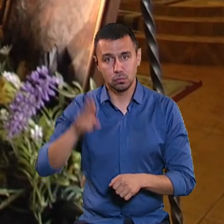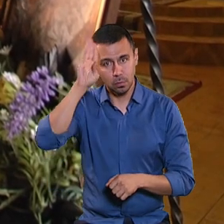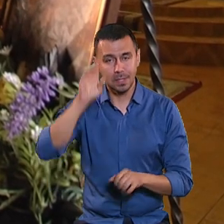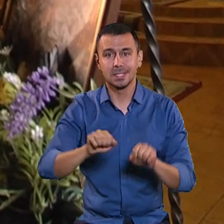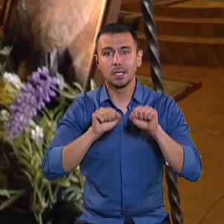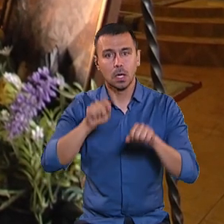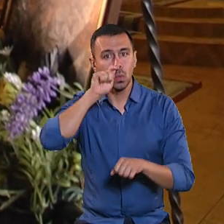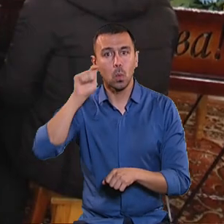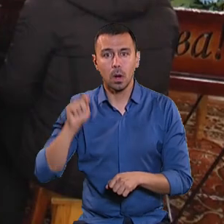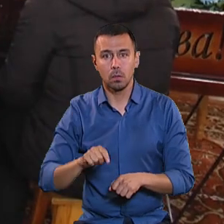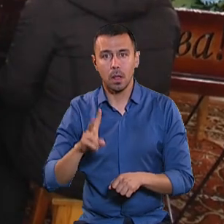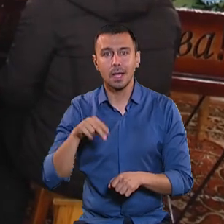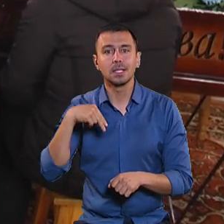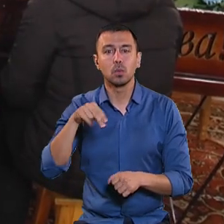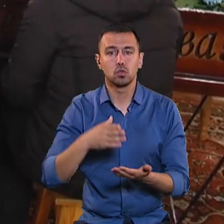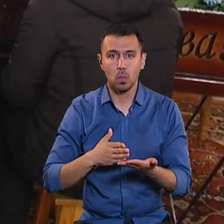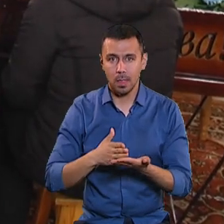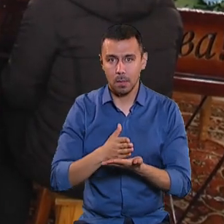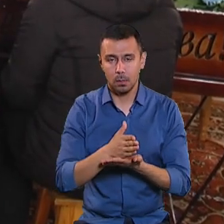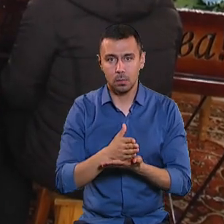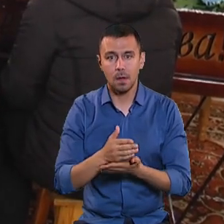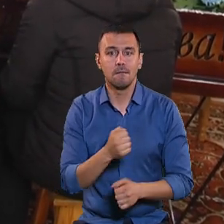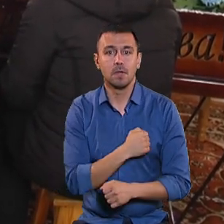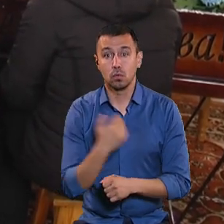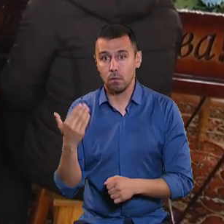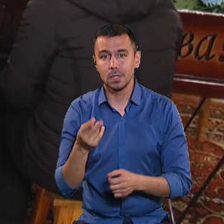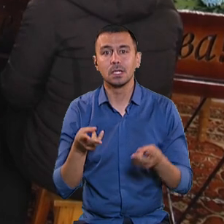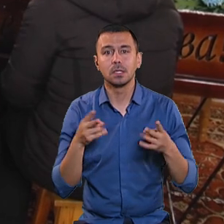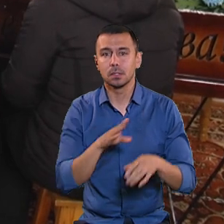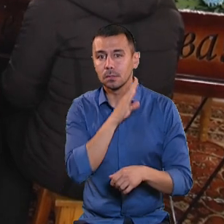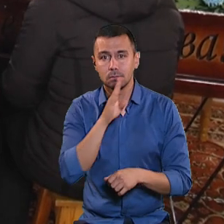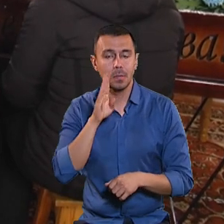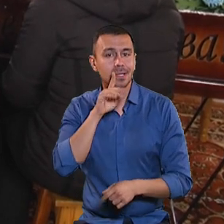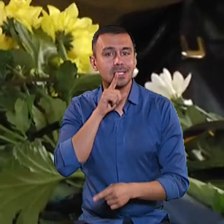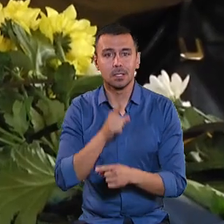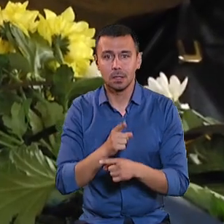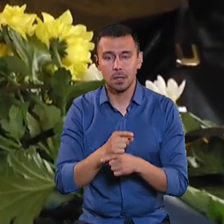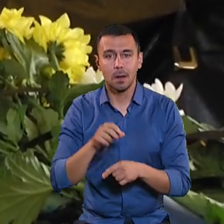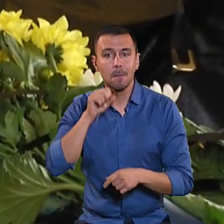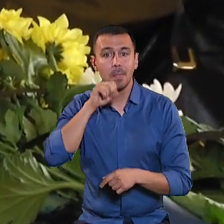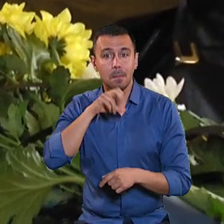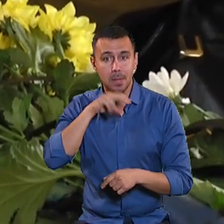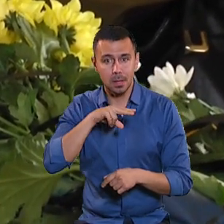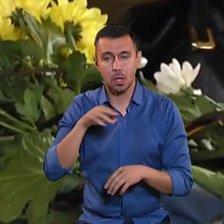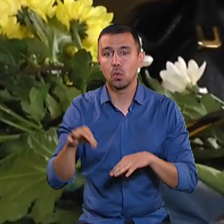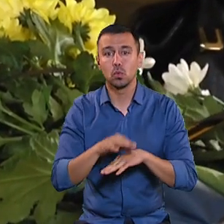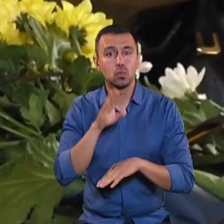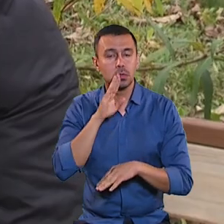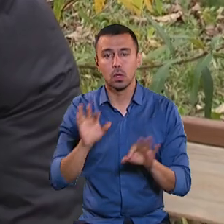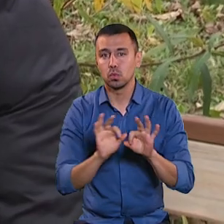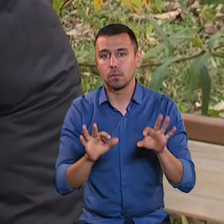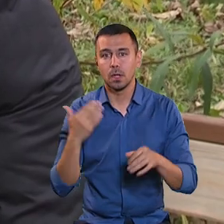захищаючи Україну на Запорізькому напрямку у військового залишилися мати сестра племінники та дружина